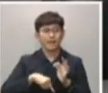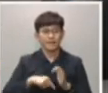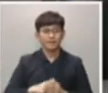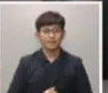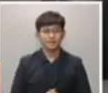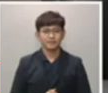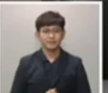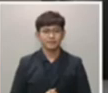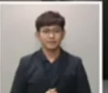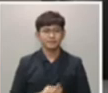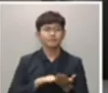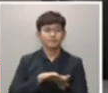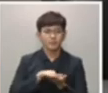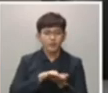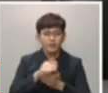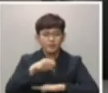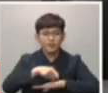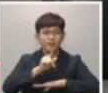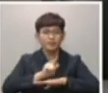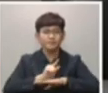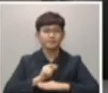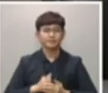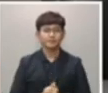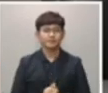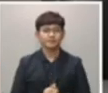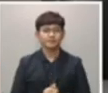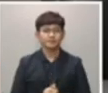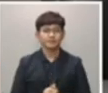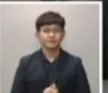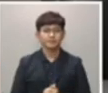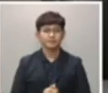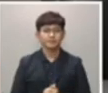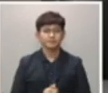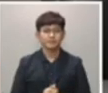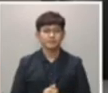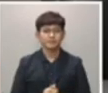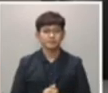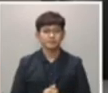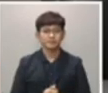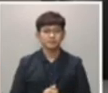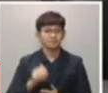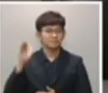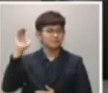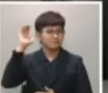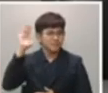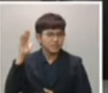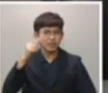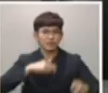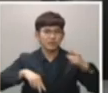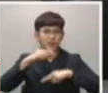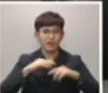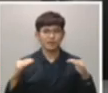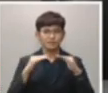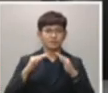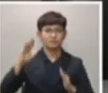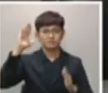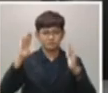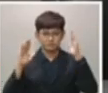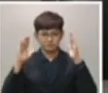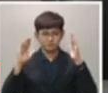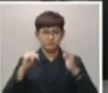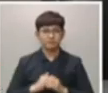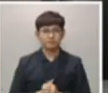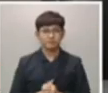ขอประธานอภัยท่านประธานเป็นผู้ที่ไม่ยึดมั่นและศรัทธาต่อการปกครองระบอบประชาธิปไตย